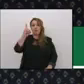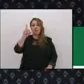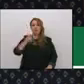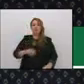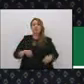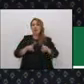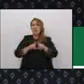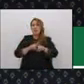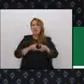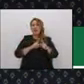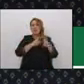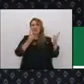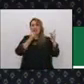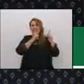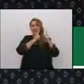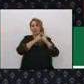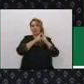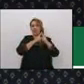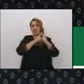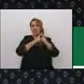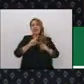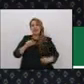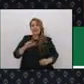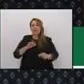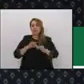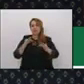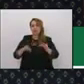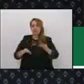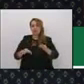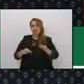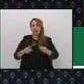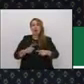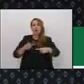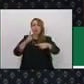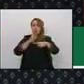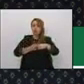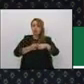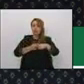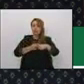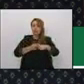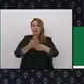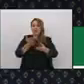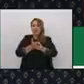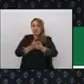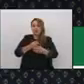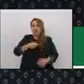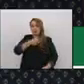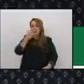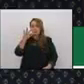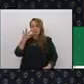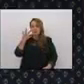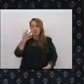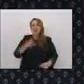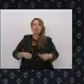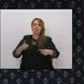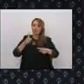لذات الدواوين قد أظهرت نتائج جد إيجابية، ليس من حيث عدد الملفات التي تم الفصل فيها فحسب، بل